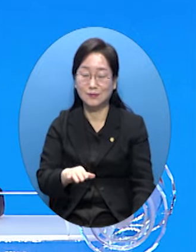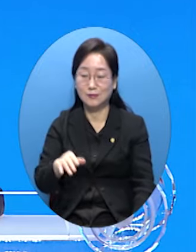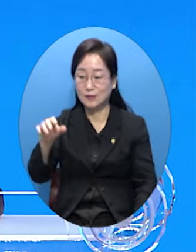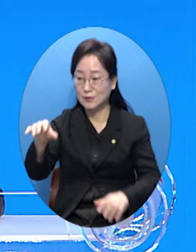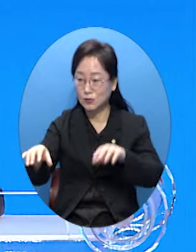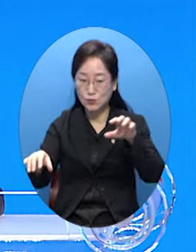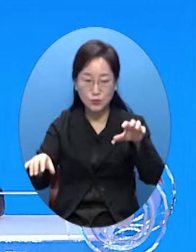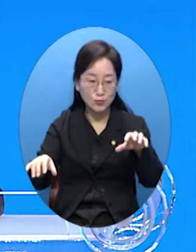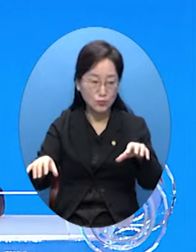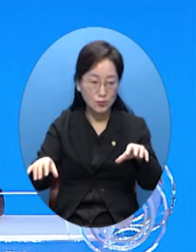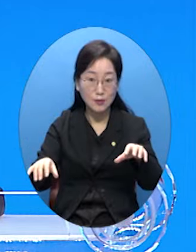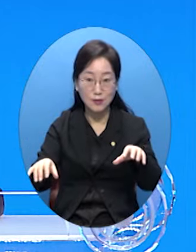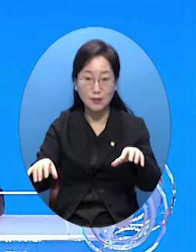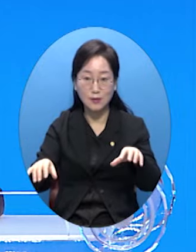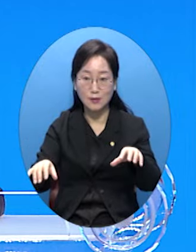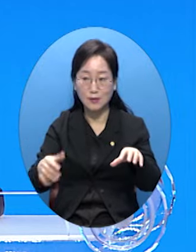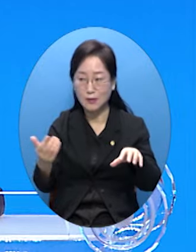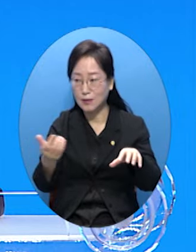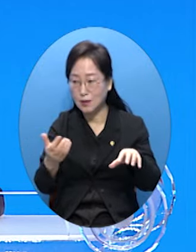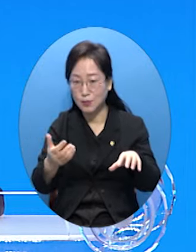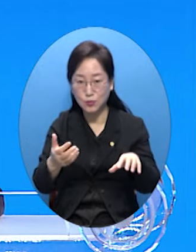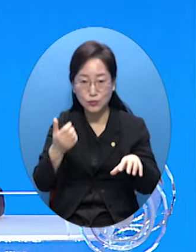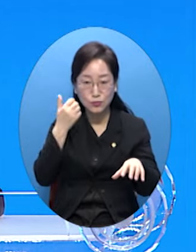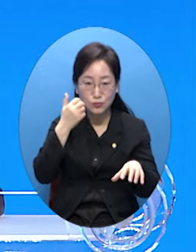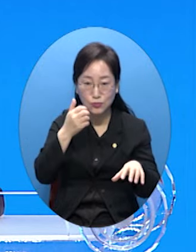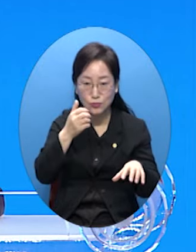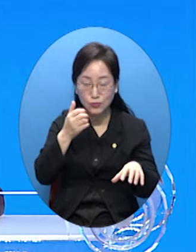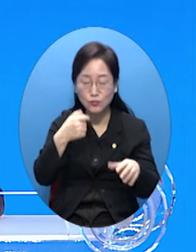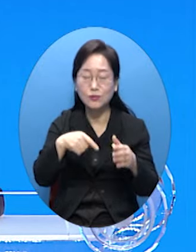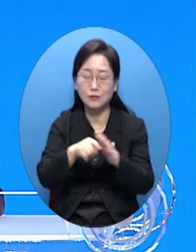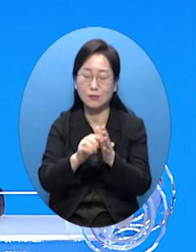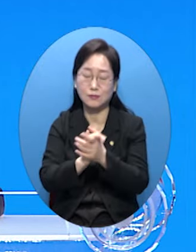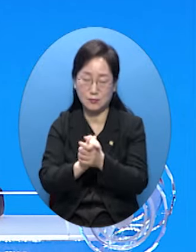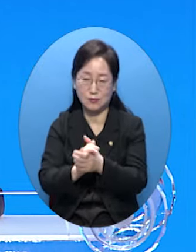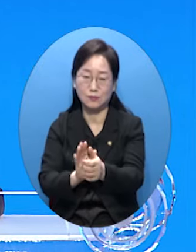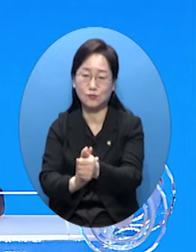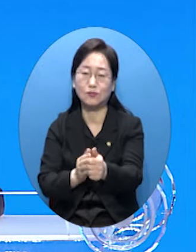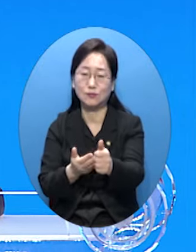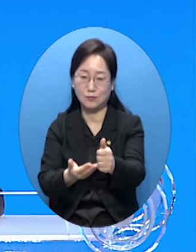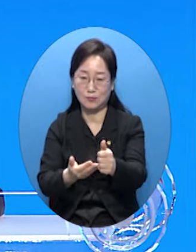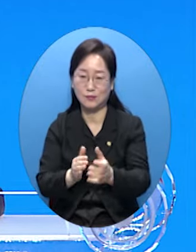주변에 우리 주위에 아픈 분들을 위해서 특별히 기도하시기 바랍니다.